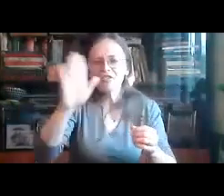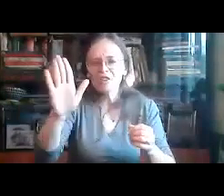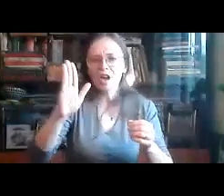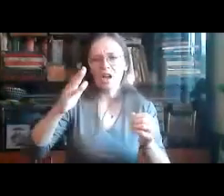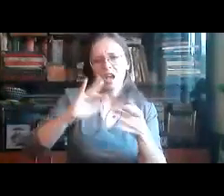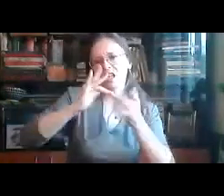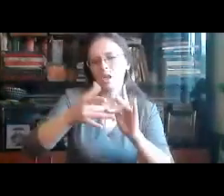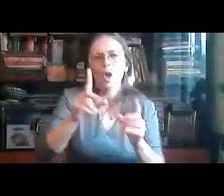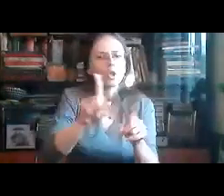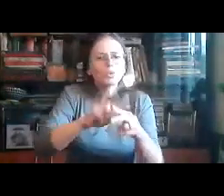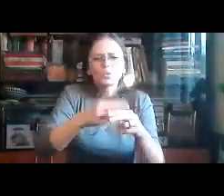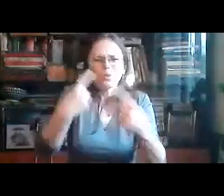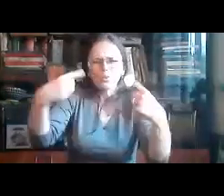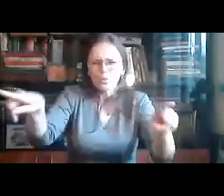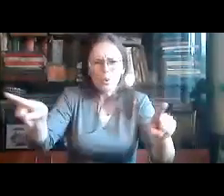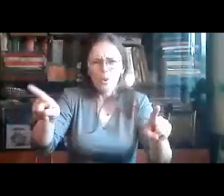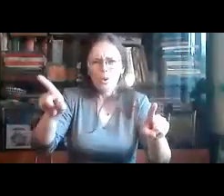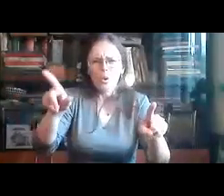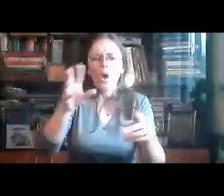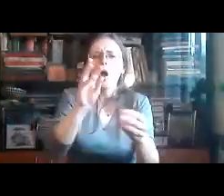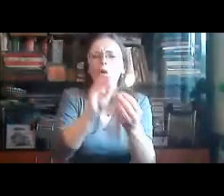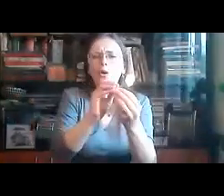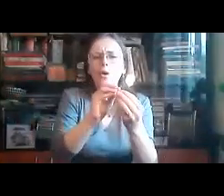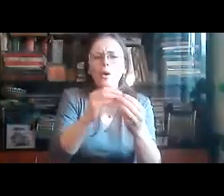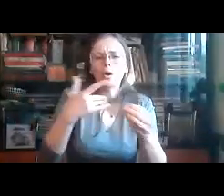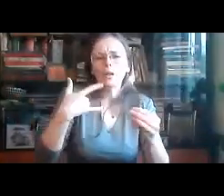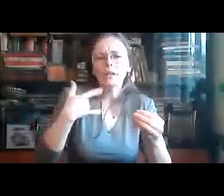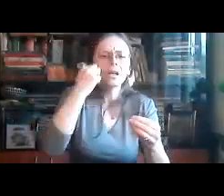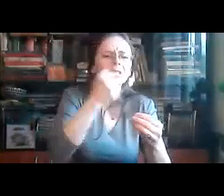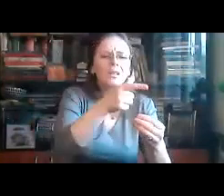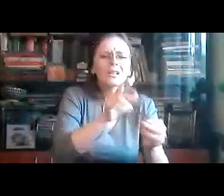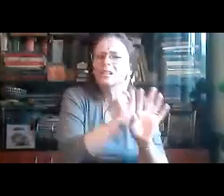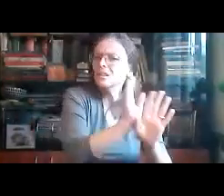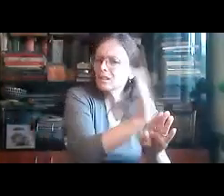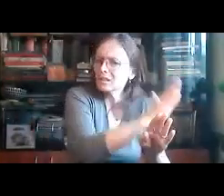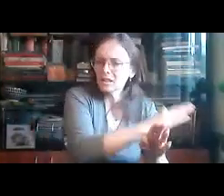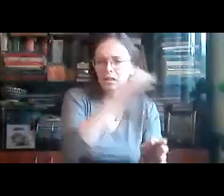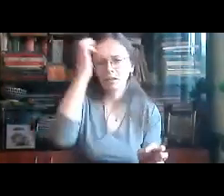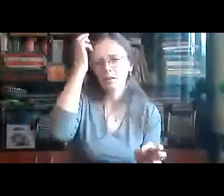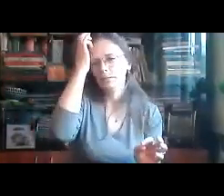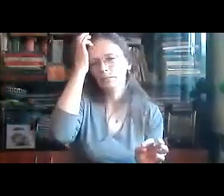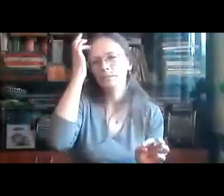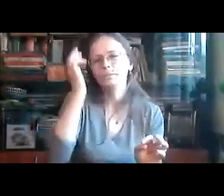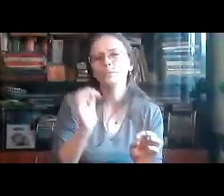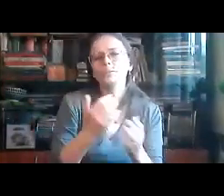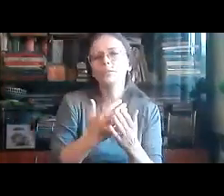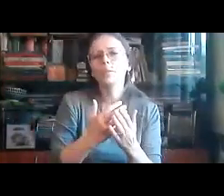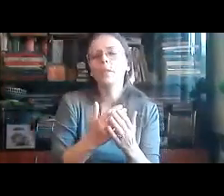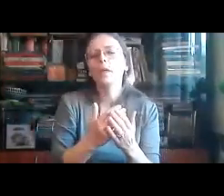это повлияет, я вспомнил, в принципе, из всего, что я видел, только одну